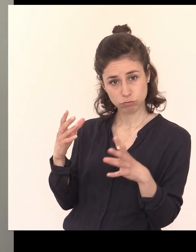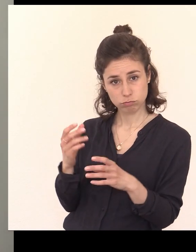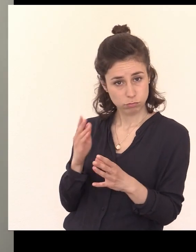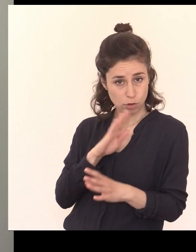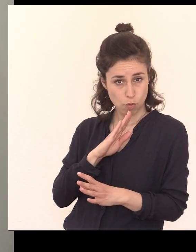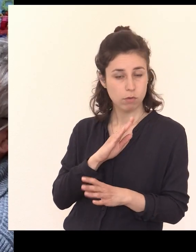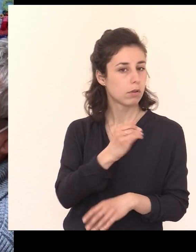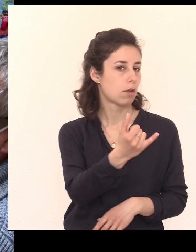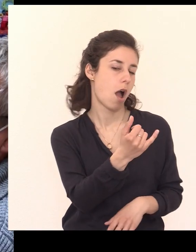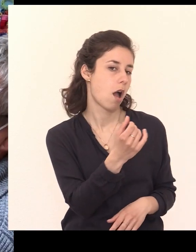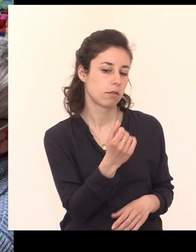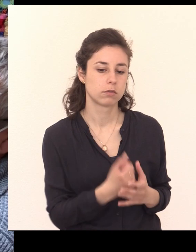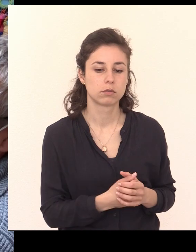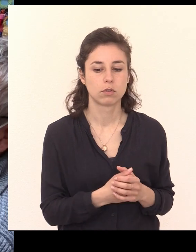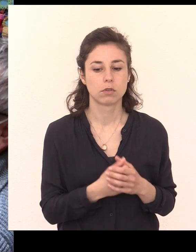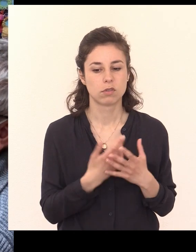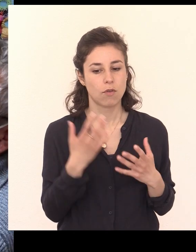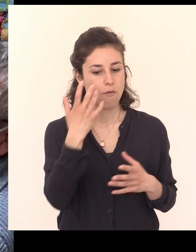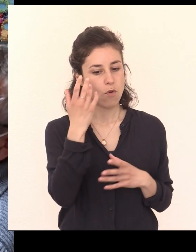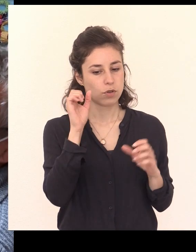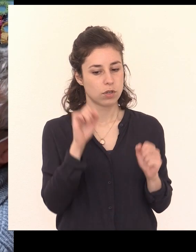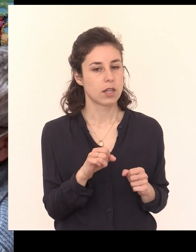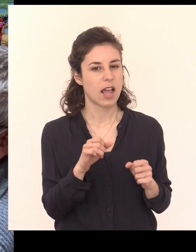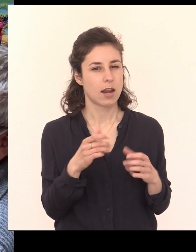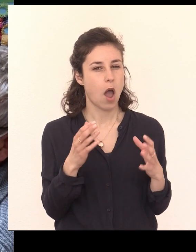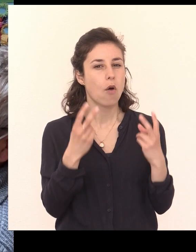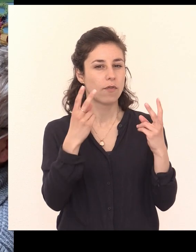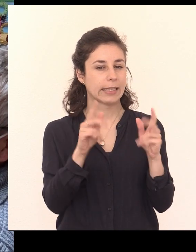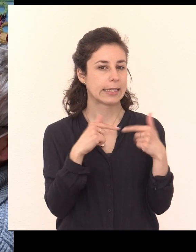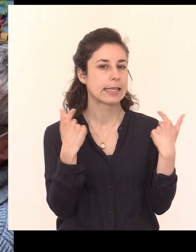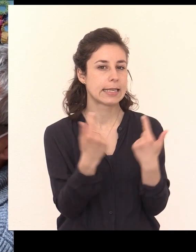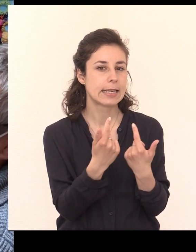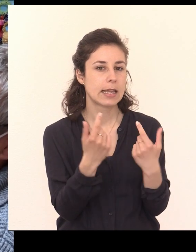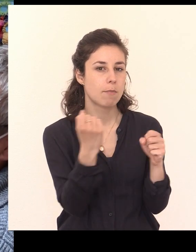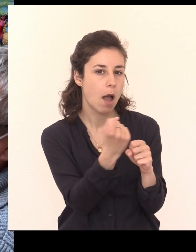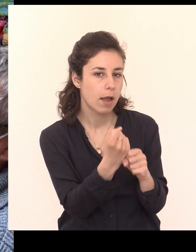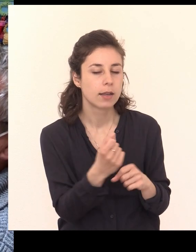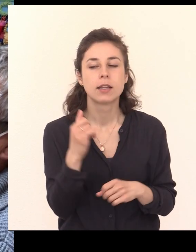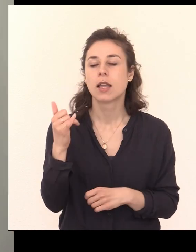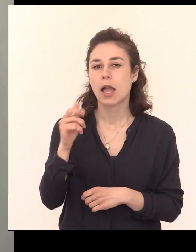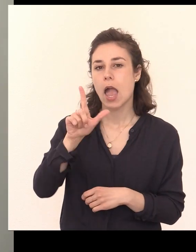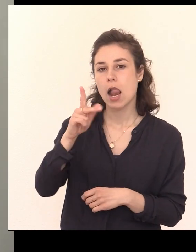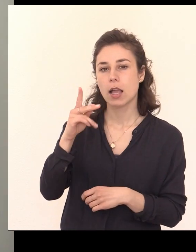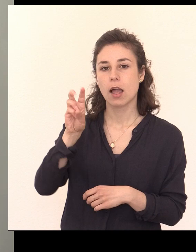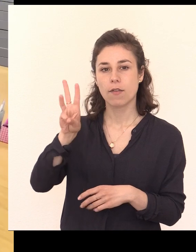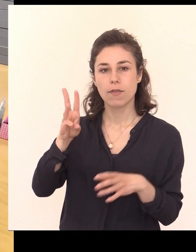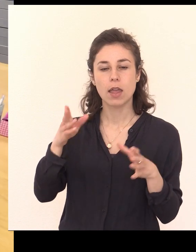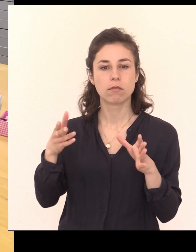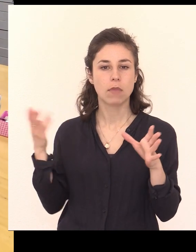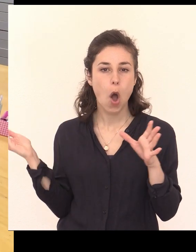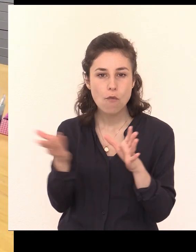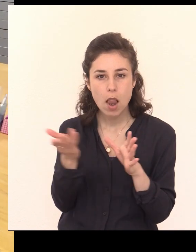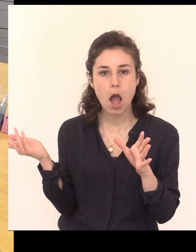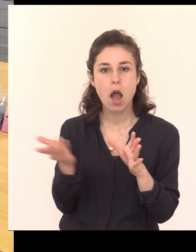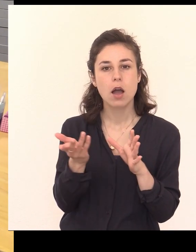Ja, auf jeden Fall. Das ist ja so eine Arbeit, wie ich mir vorstelle, da ist Teamwork dann auch wichtig. Ja, das ist LKW, Aufladen,